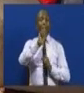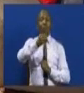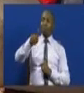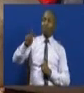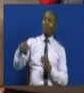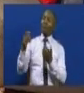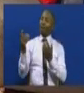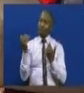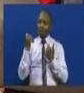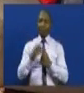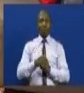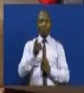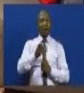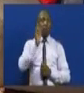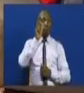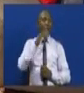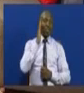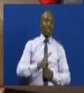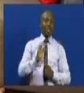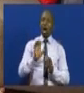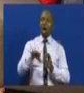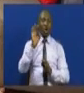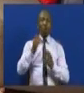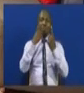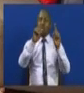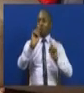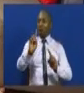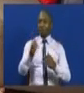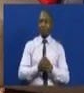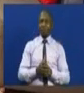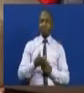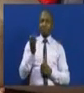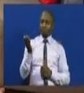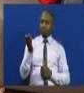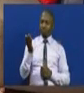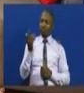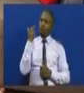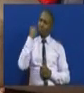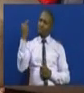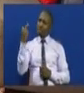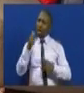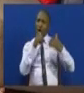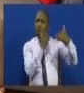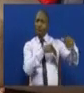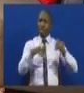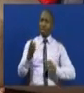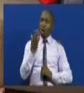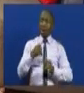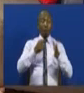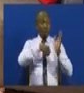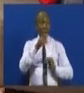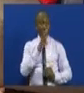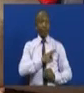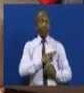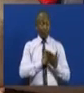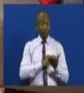yote au bwana jeshi achagui msitu, anapiga tu. Eh bwana, umesikia leo ya wachezaji kutaka walipo eh, waligwa